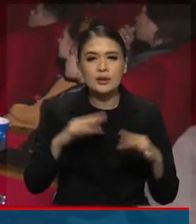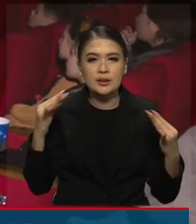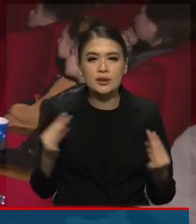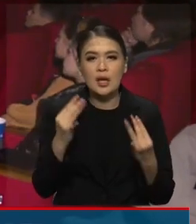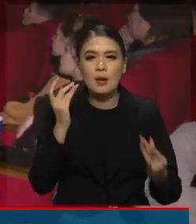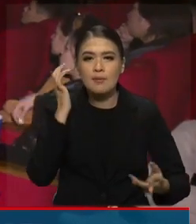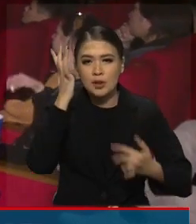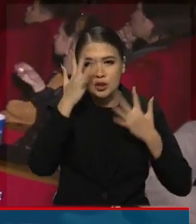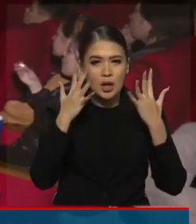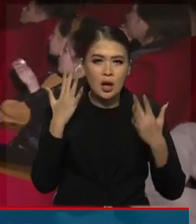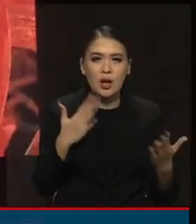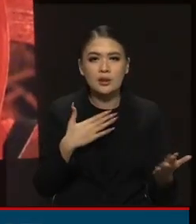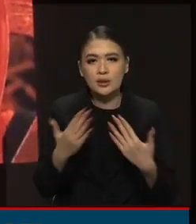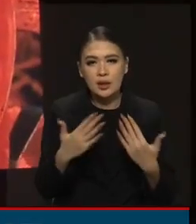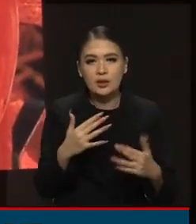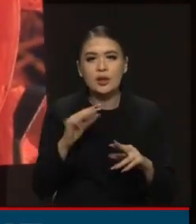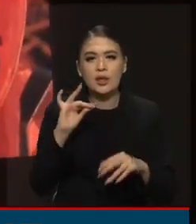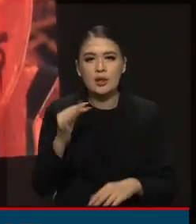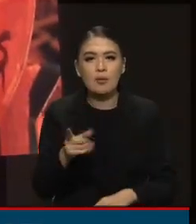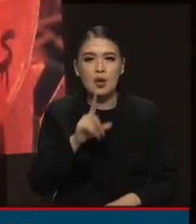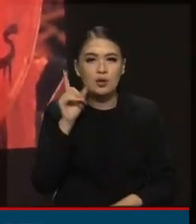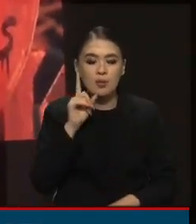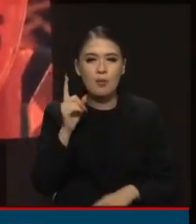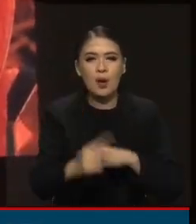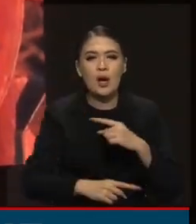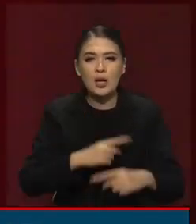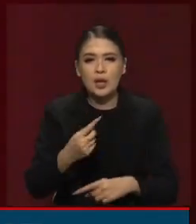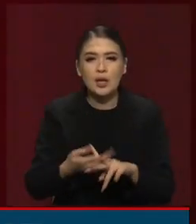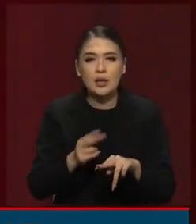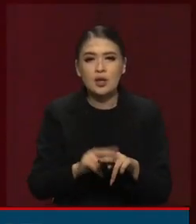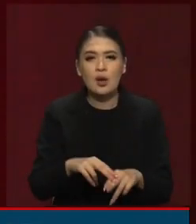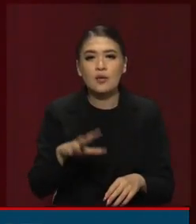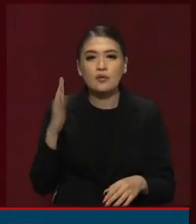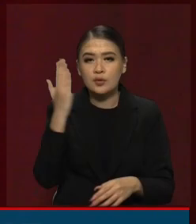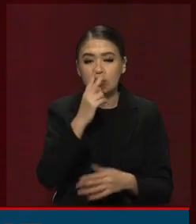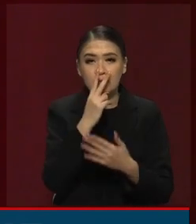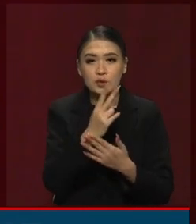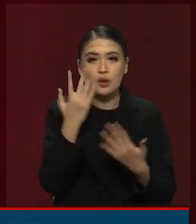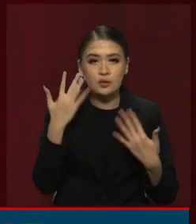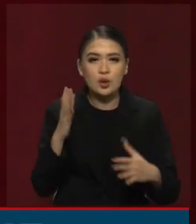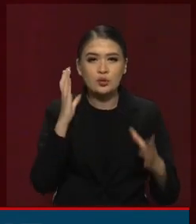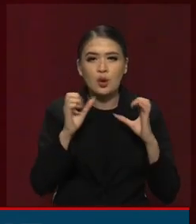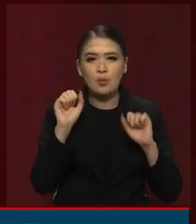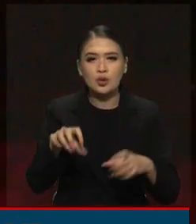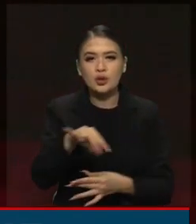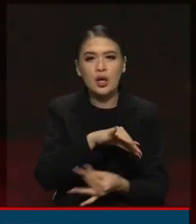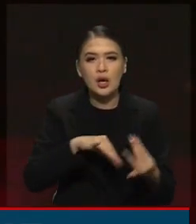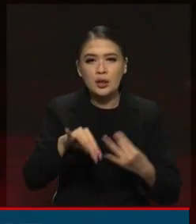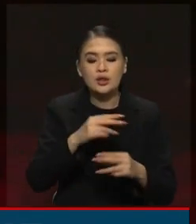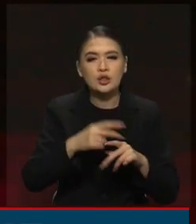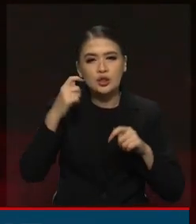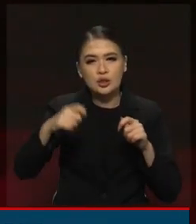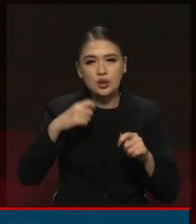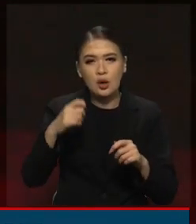на мечтах, отношениях и амбициях молодого поколения. После каждого показа студенты смогут обсудить картины с режиссерами